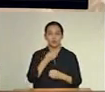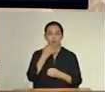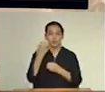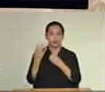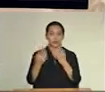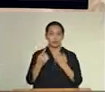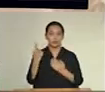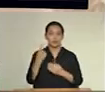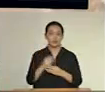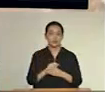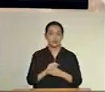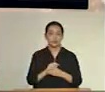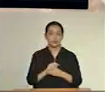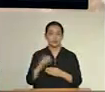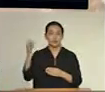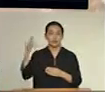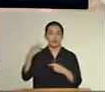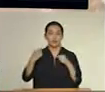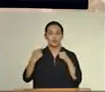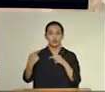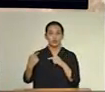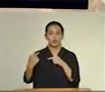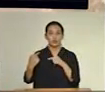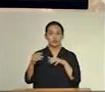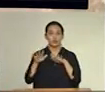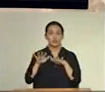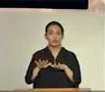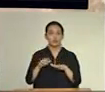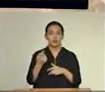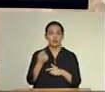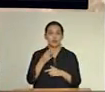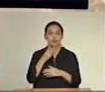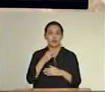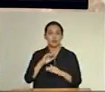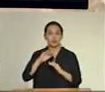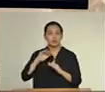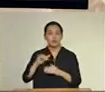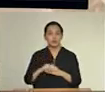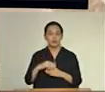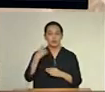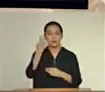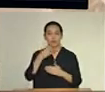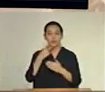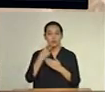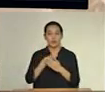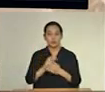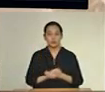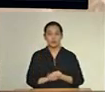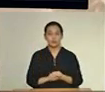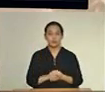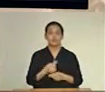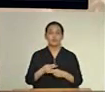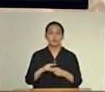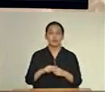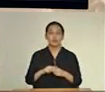birortasini quyoshga teskari holatda joylashtirsangiz, ma'lum bir vaqtdan keyin ular quyoshga yuzini qaratib oladi. Demak, bu